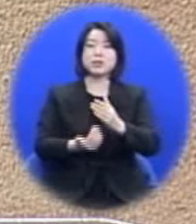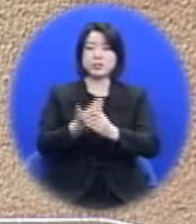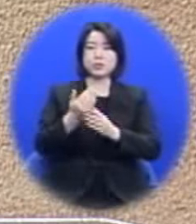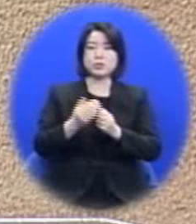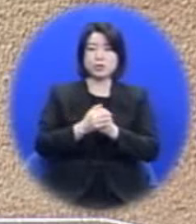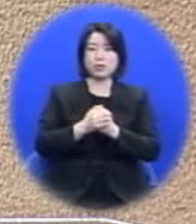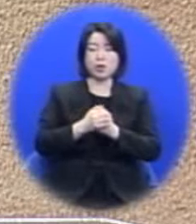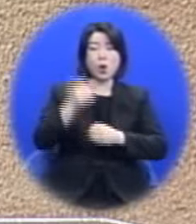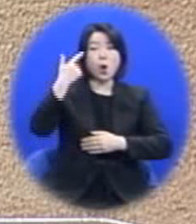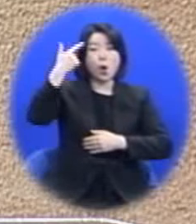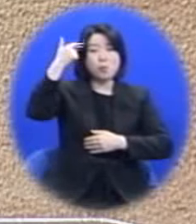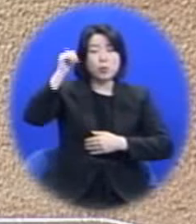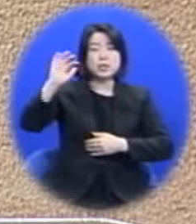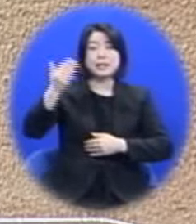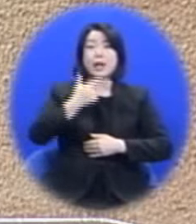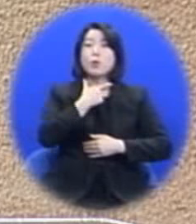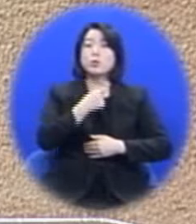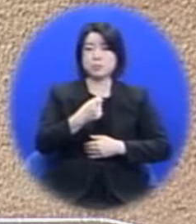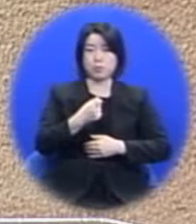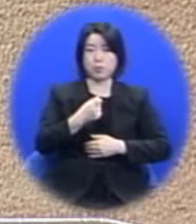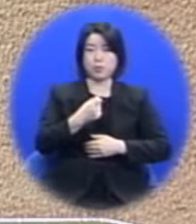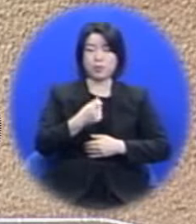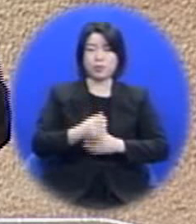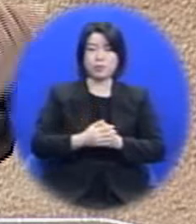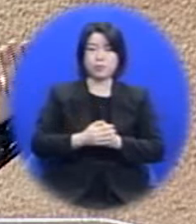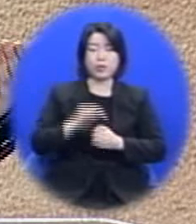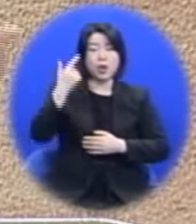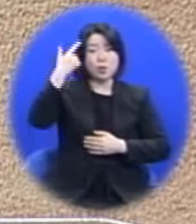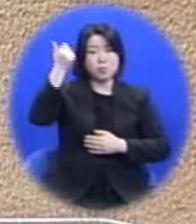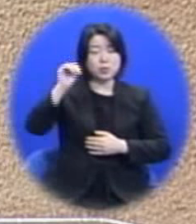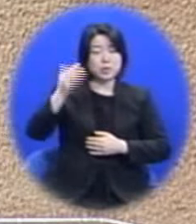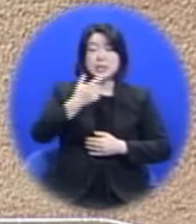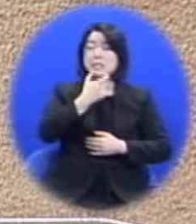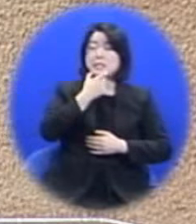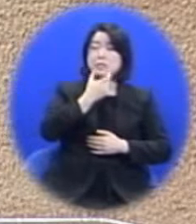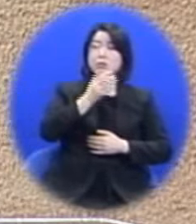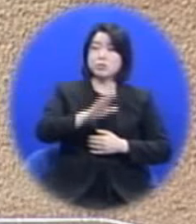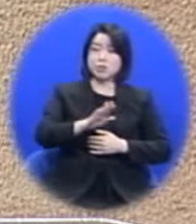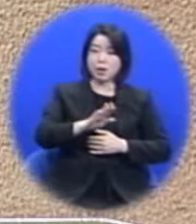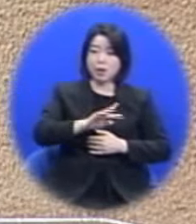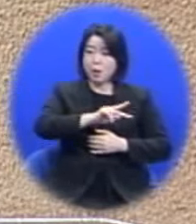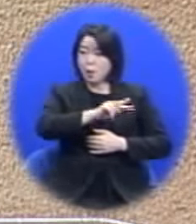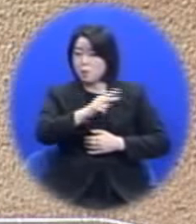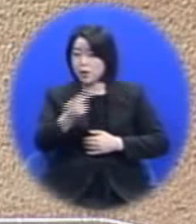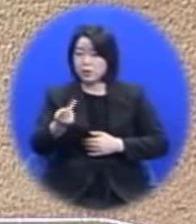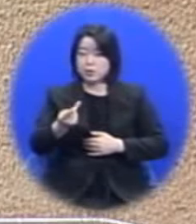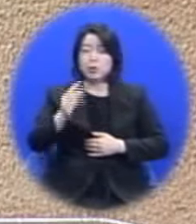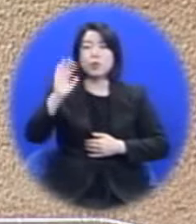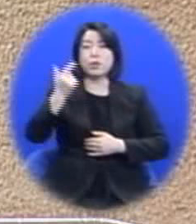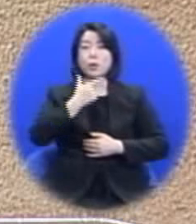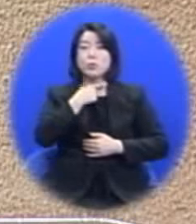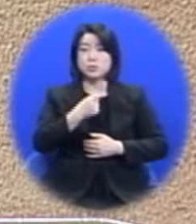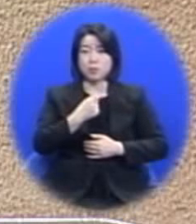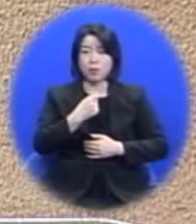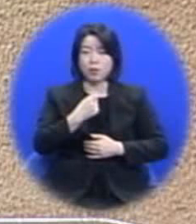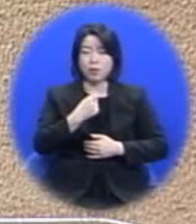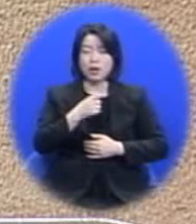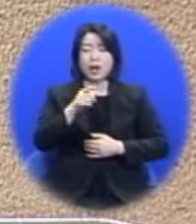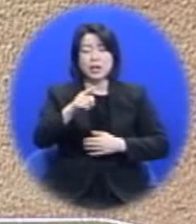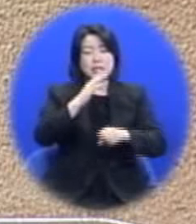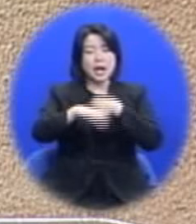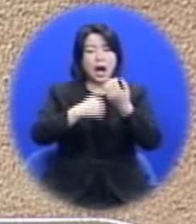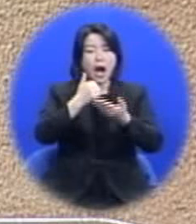목사 되고 싶은 거예요. 목사 되기 싫었는데 목사 되고 싶어요. 왜?이 하나님의 소원을